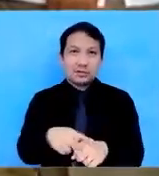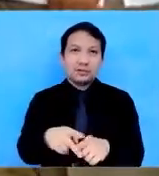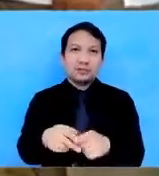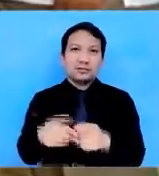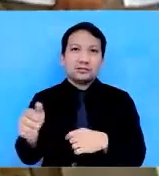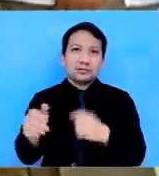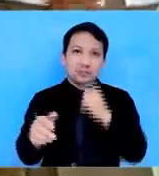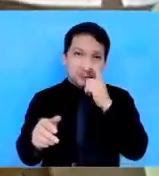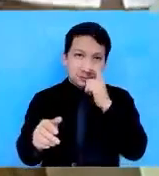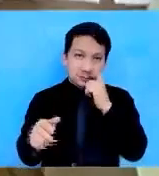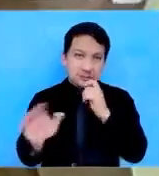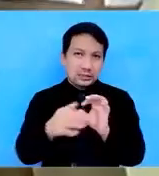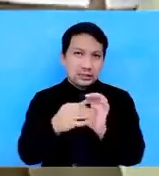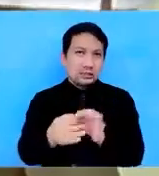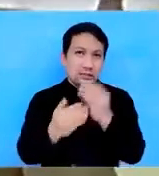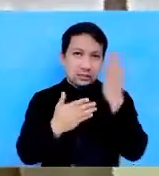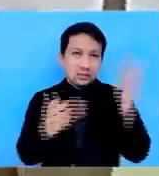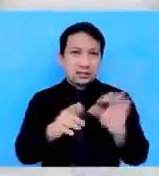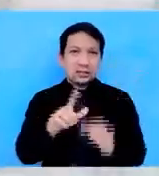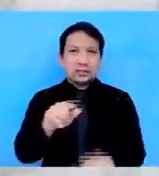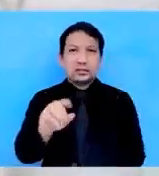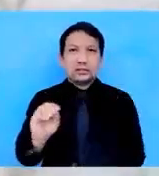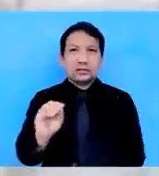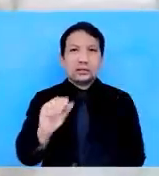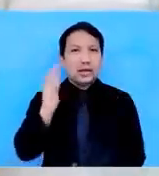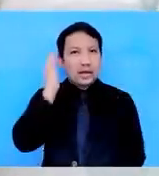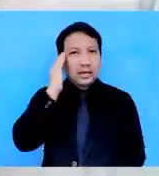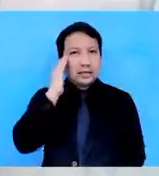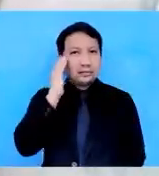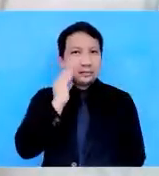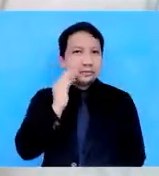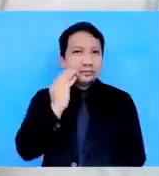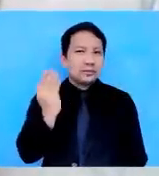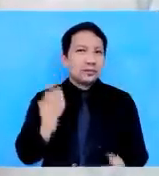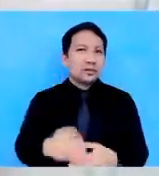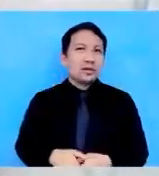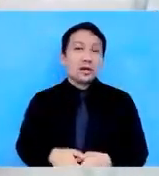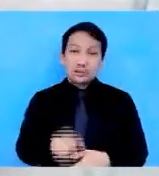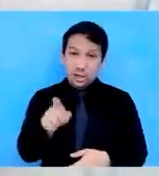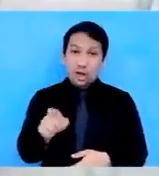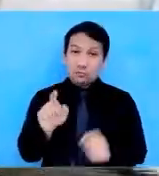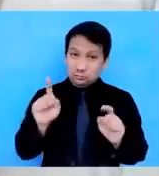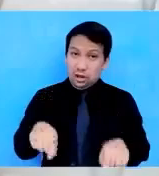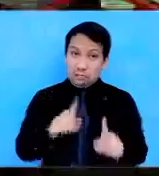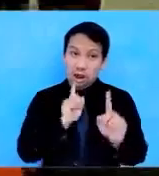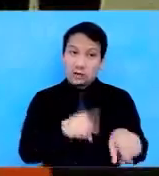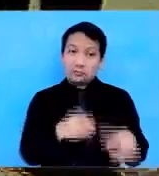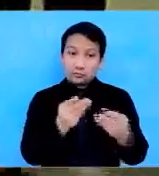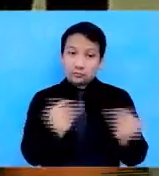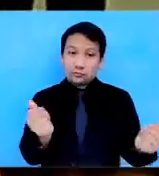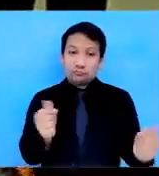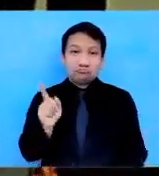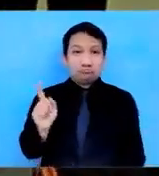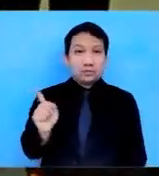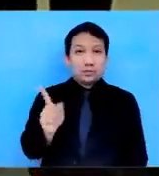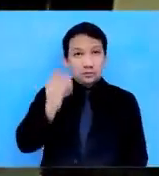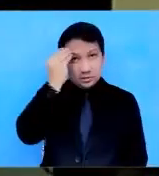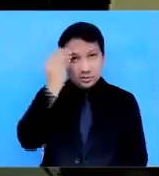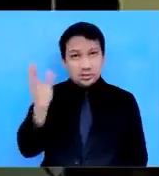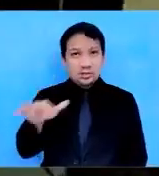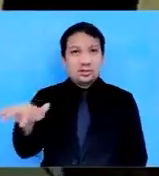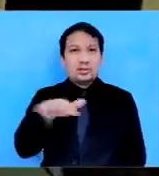Hindi naman daw lingid sa kaalaman ng LTO ang mga ganitong insidente. Kaya sagot nila sa mga gaya ni Cheryl, isumbong mo kay